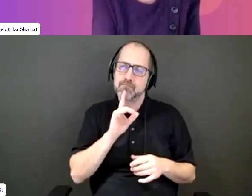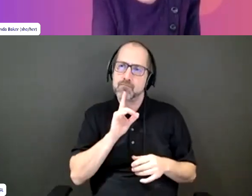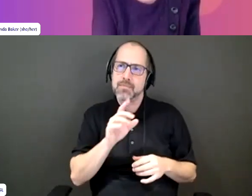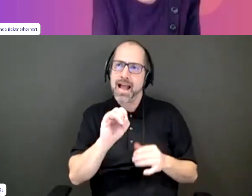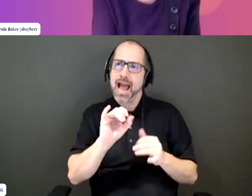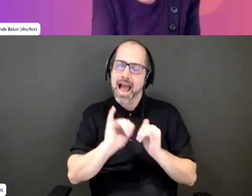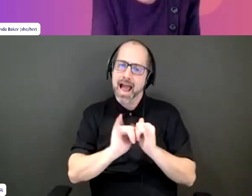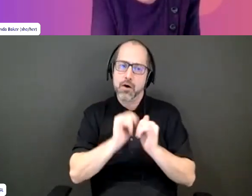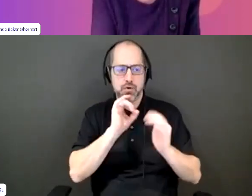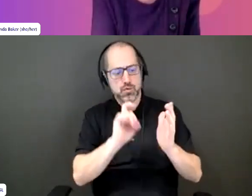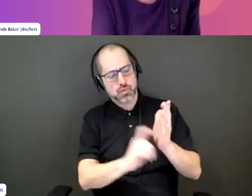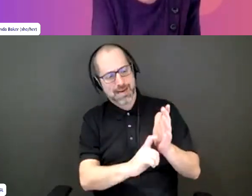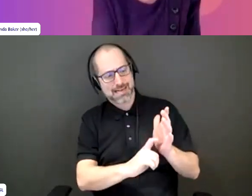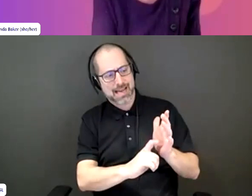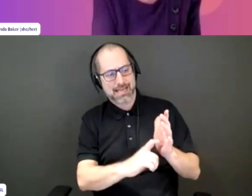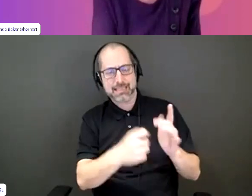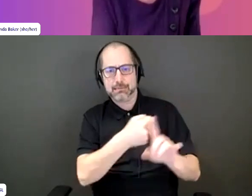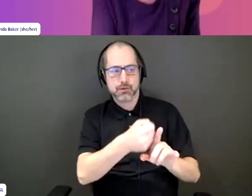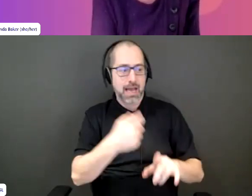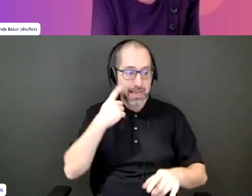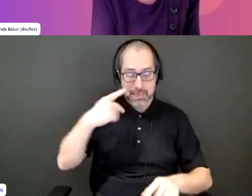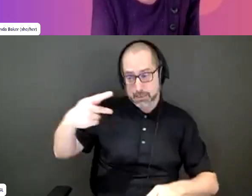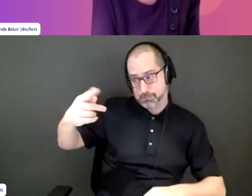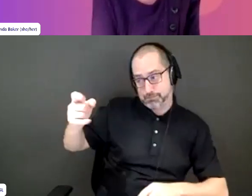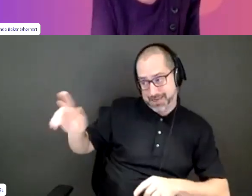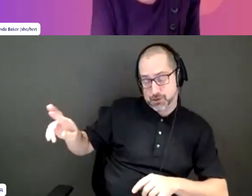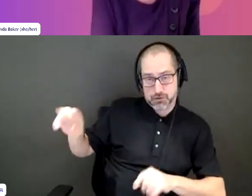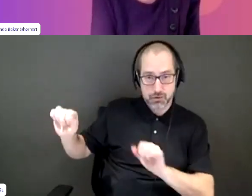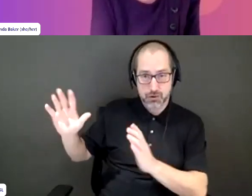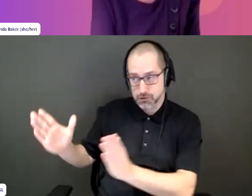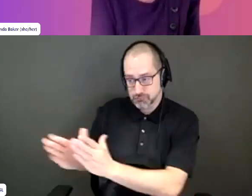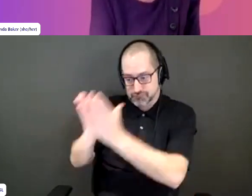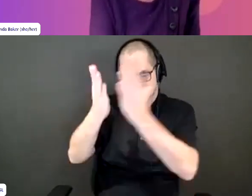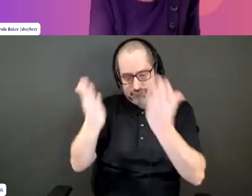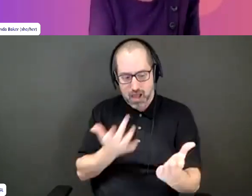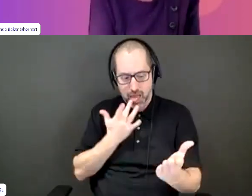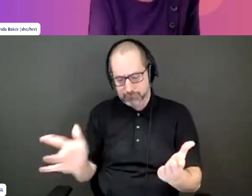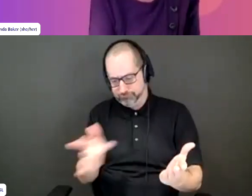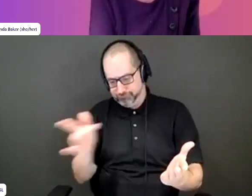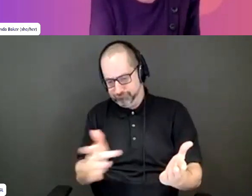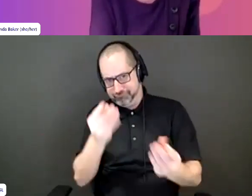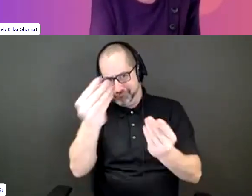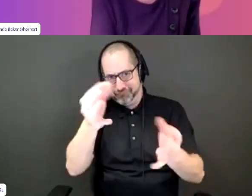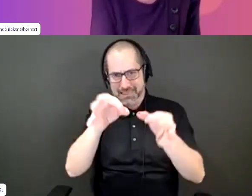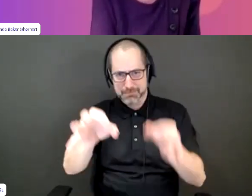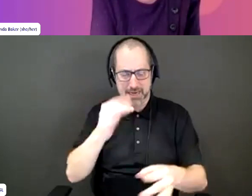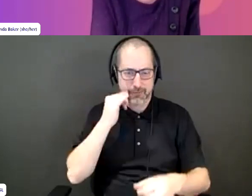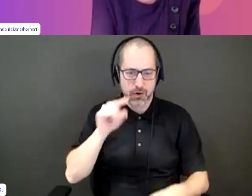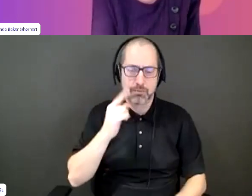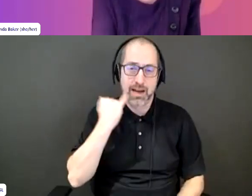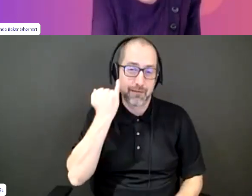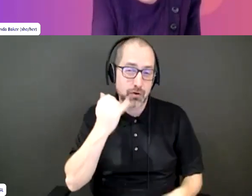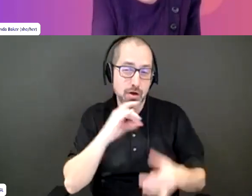comment reconnaître donc la maltraitance bon je crois que il y a des livres écrits par Peter lati